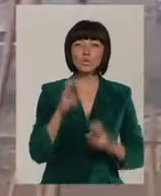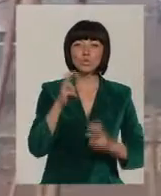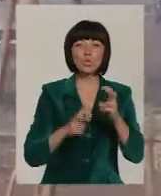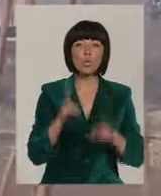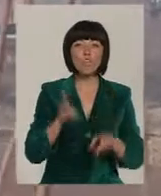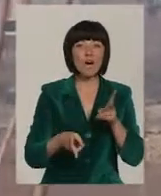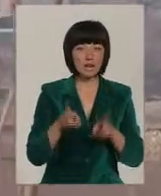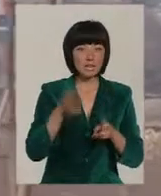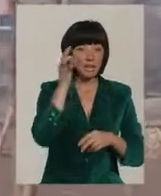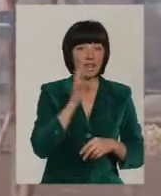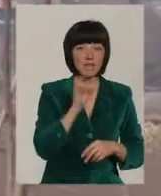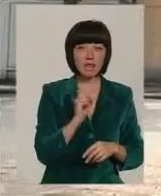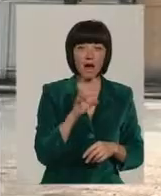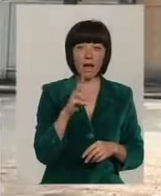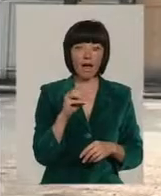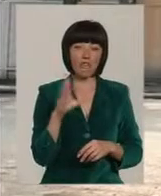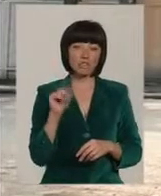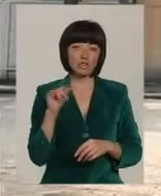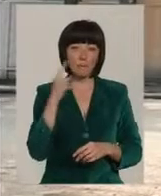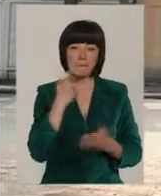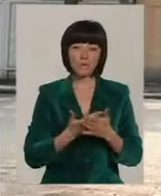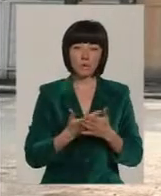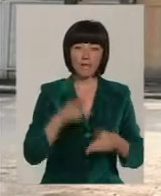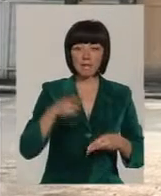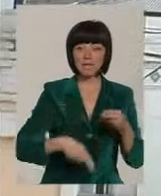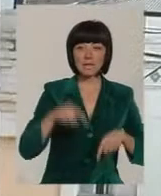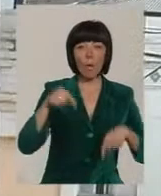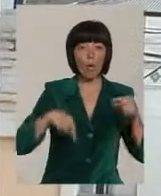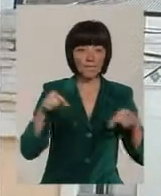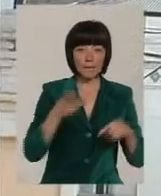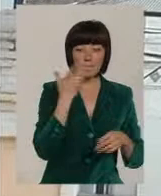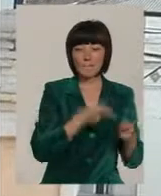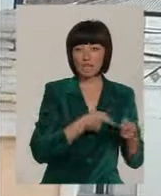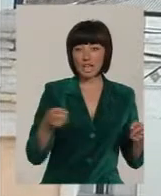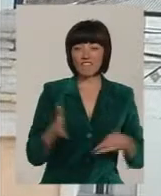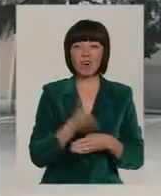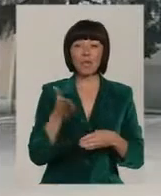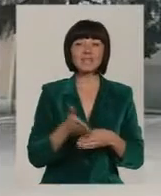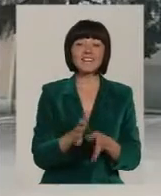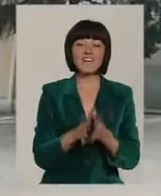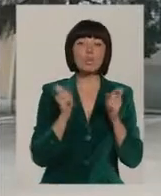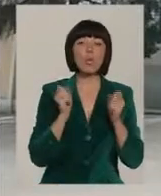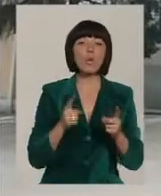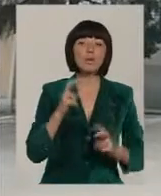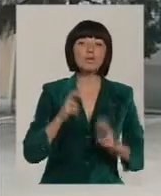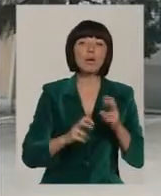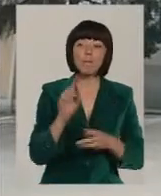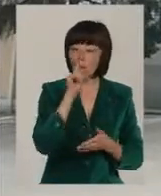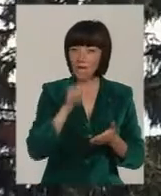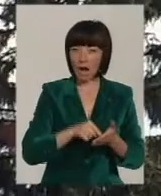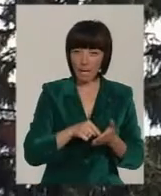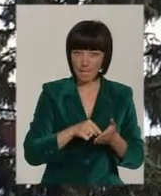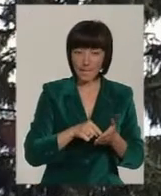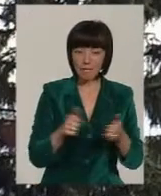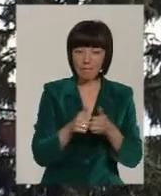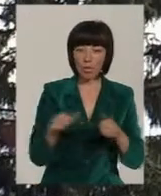на Наркевицький цукровий завод. Припускали, що ще наприкінці осені, під час виробництва, відходи підприємства потрапили у